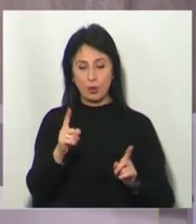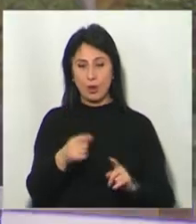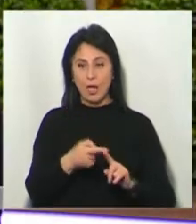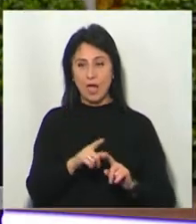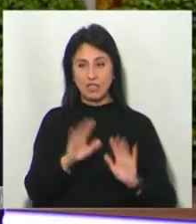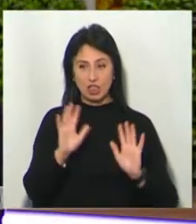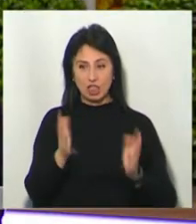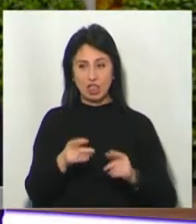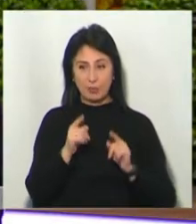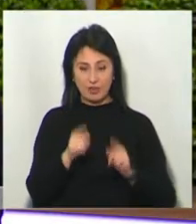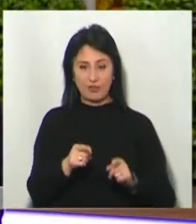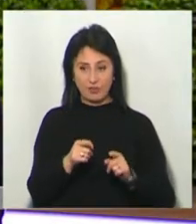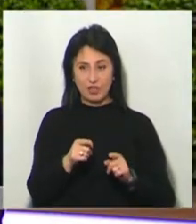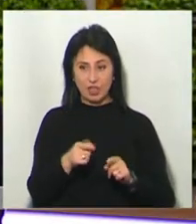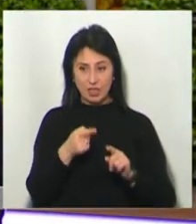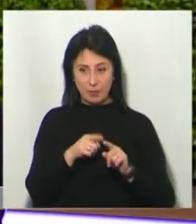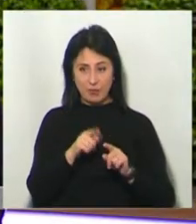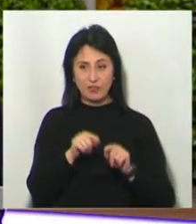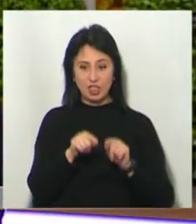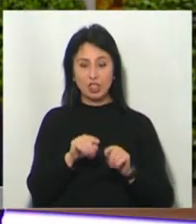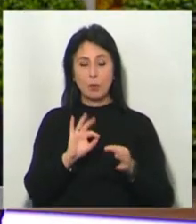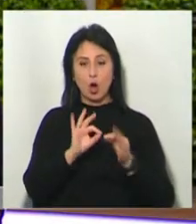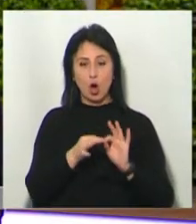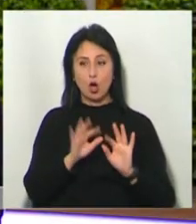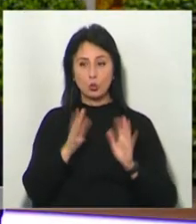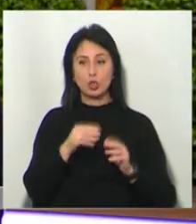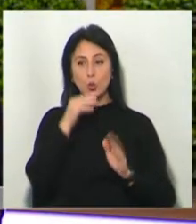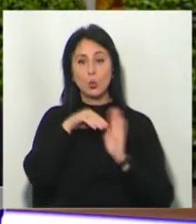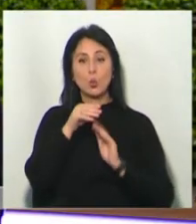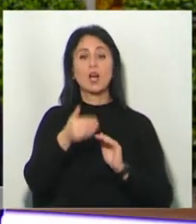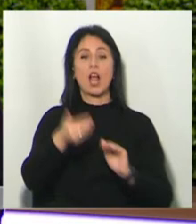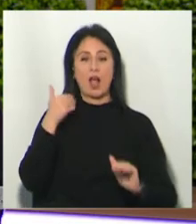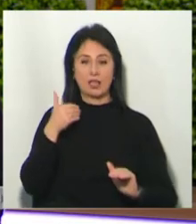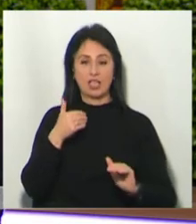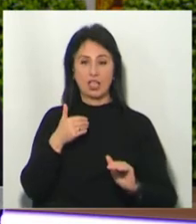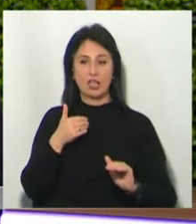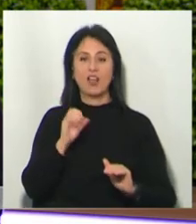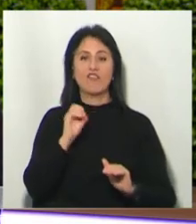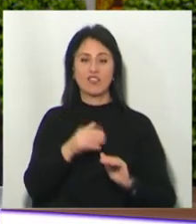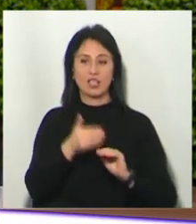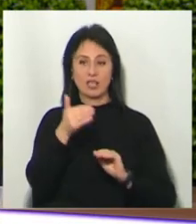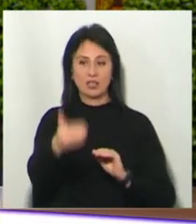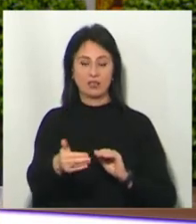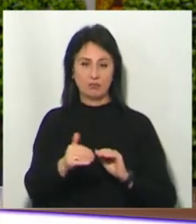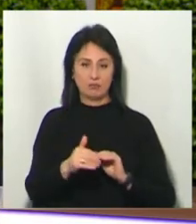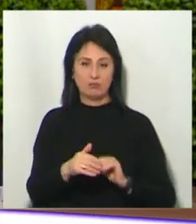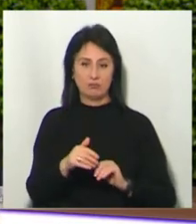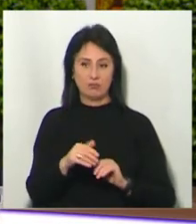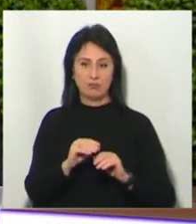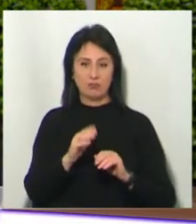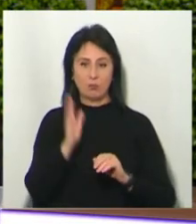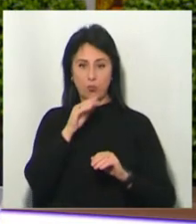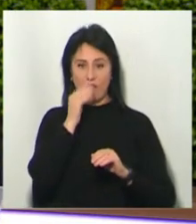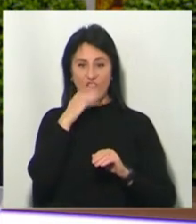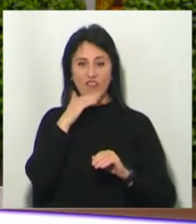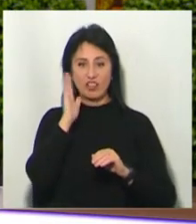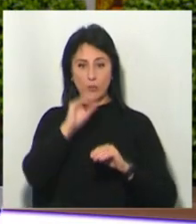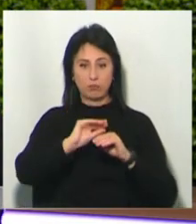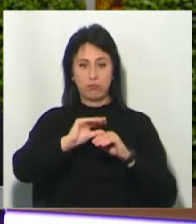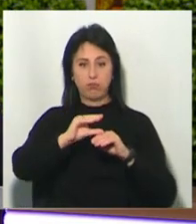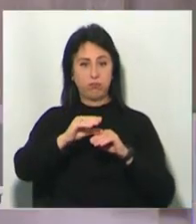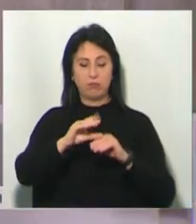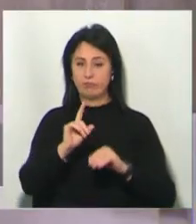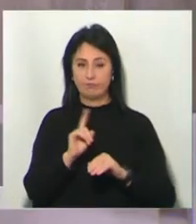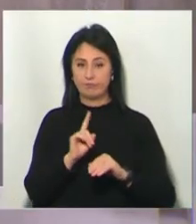რომ ასეთ შემთხვევაში ამ კონკრეტულ შემთხვევაში უკეთესია ადრე ჩატარდეს, ვიდრე გიდროცეფალის